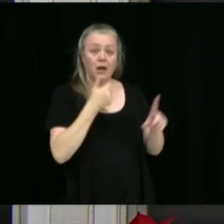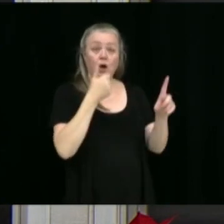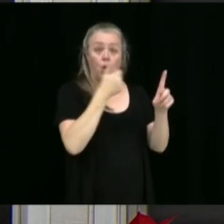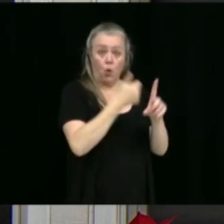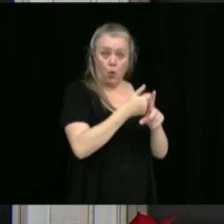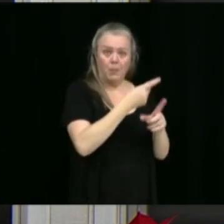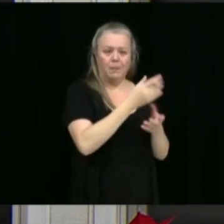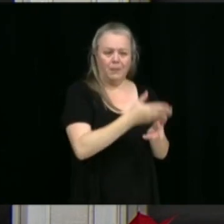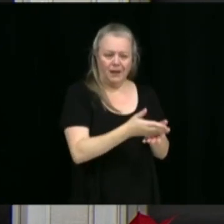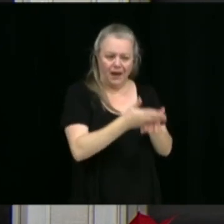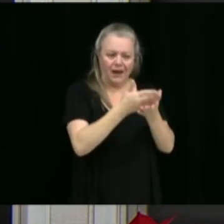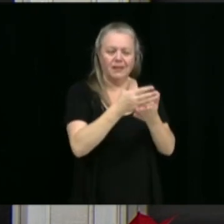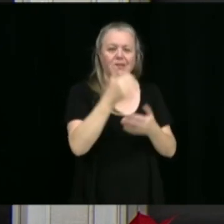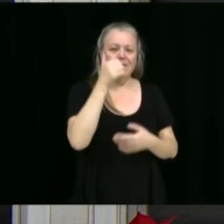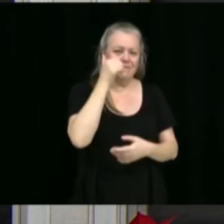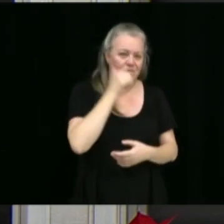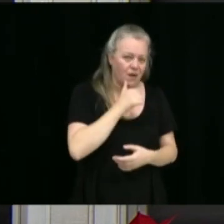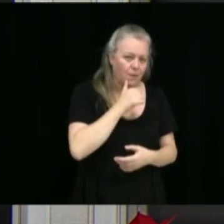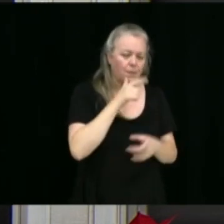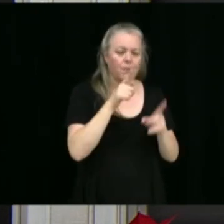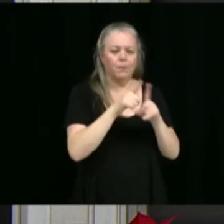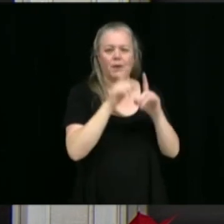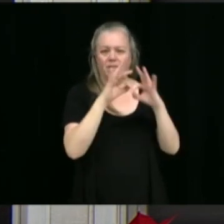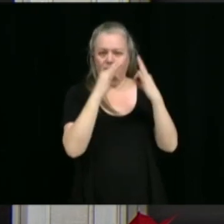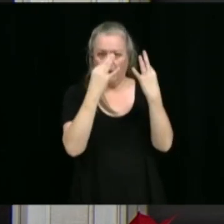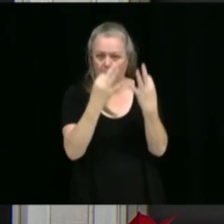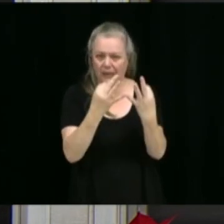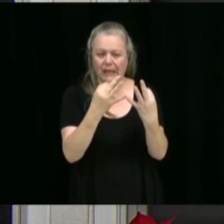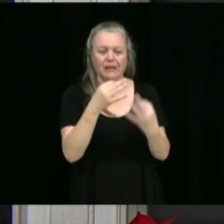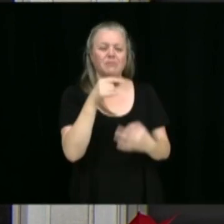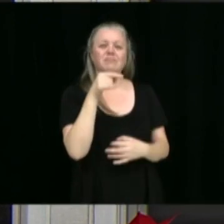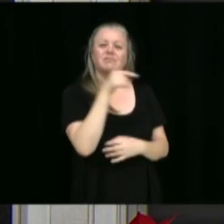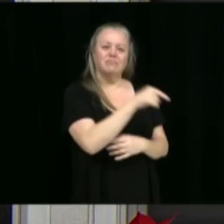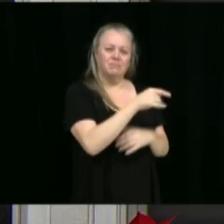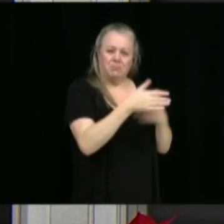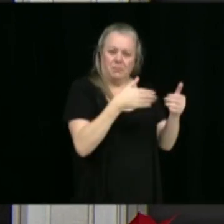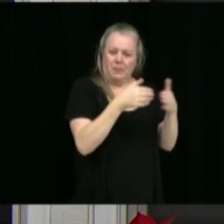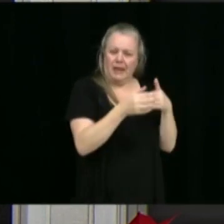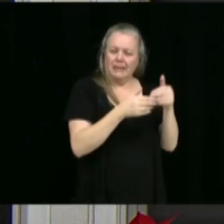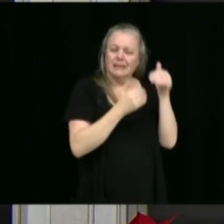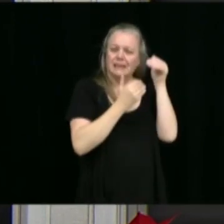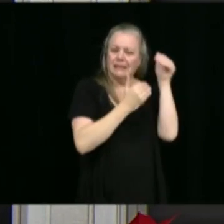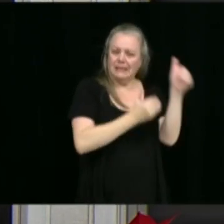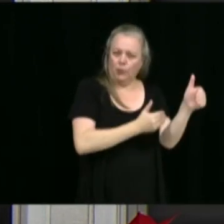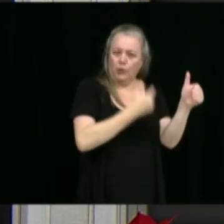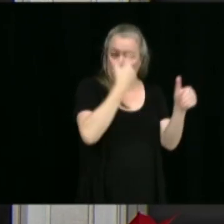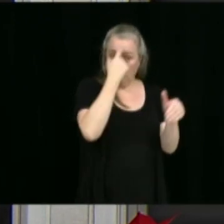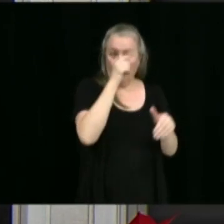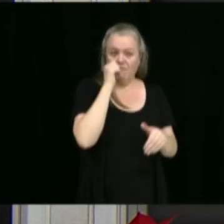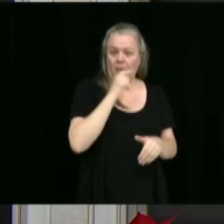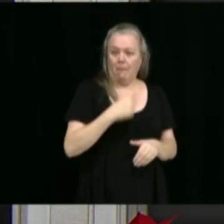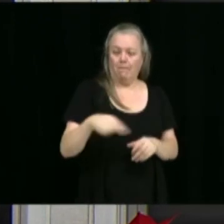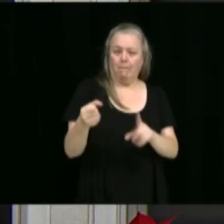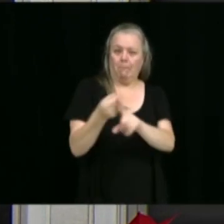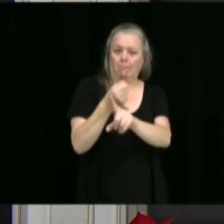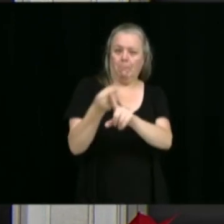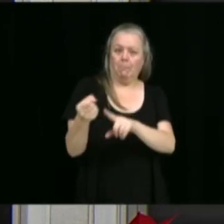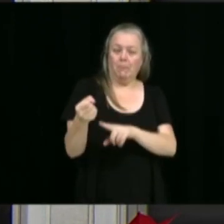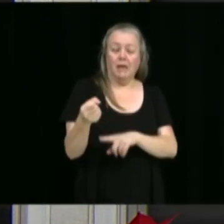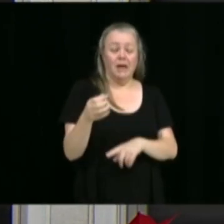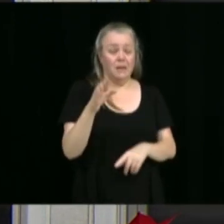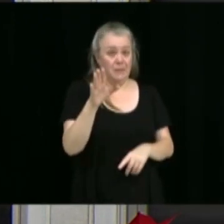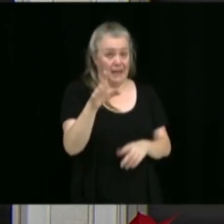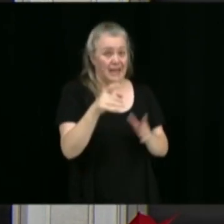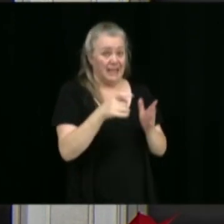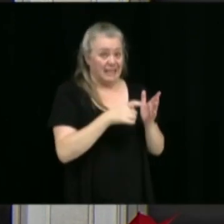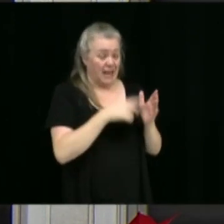et à leurs familles en offrant un lieu sécuritaire. Et les chiffres sont peu reluisants quand même